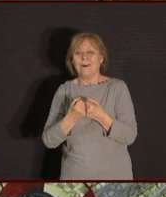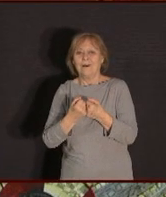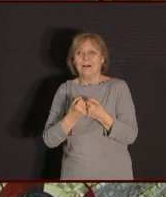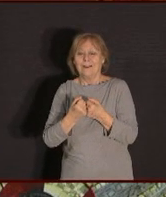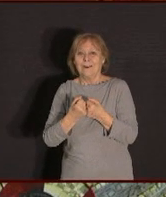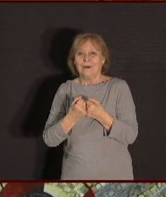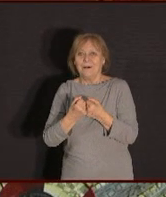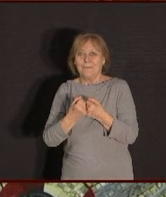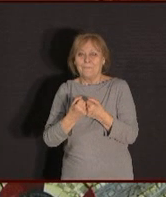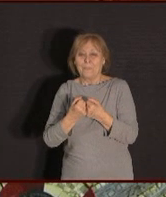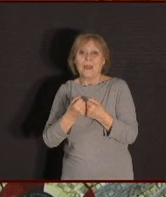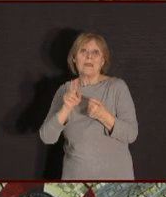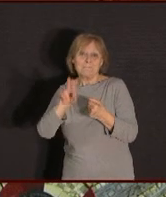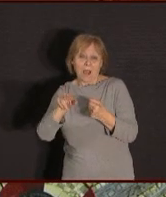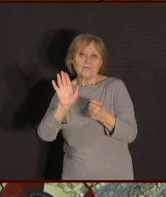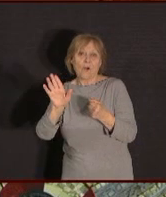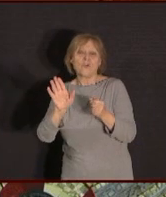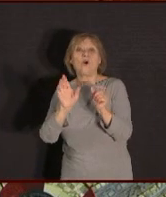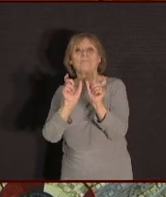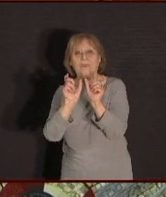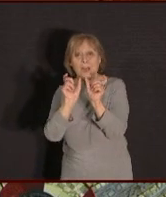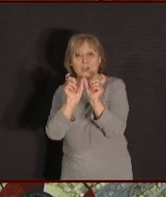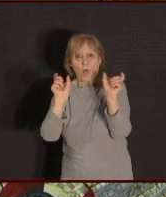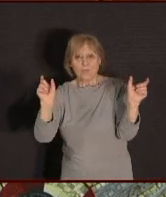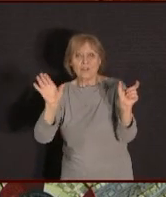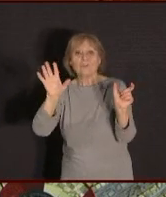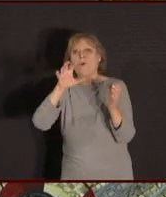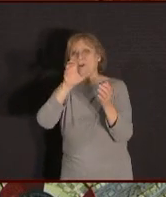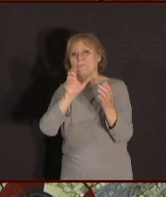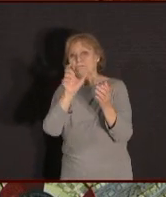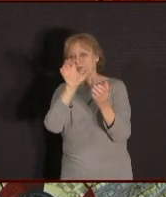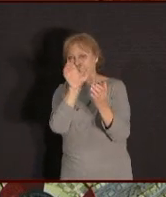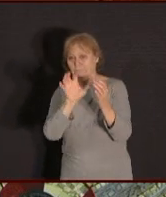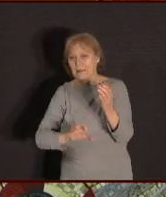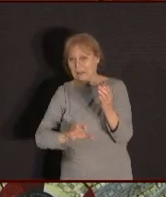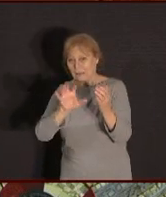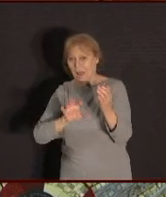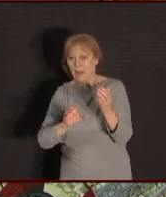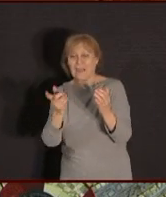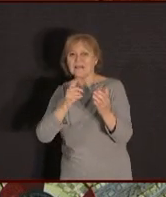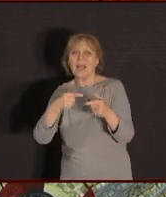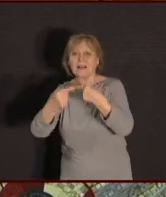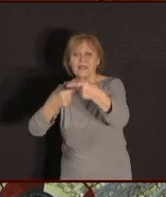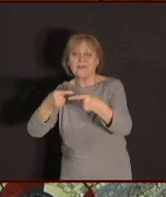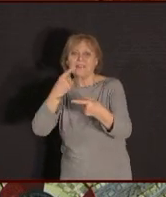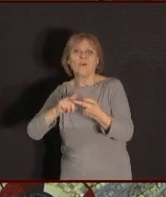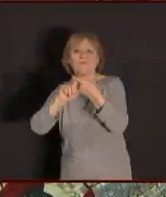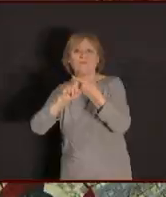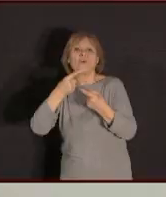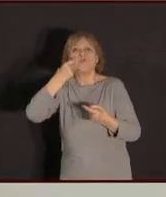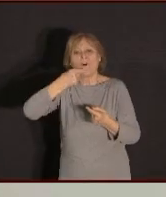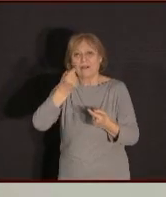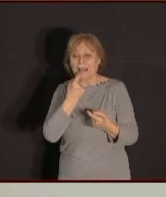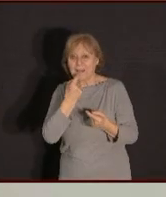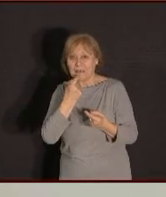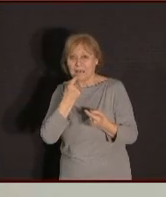Ta jezik ima svojo slovnico, svoj besednjak. V bistvu se razvija neodvisno od našega govornega jezika. In tudi